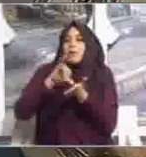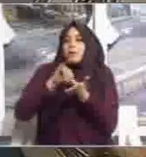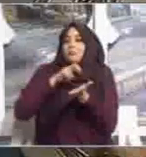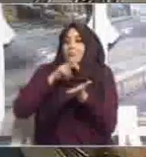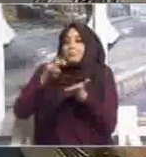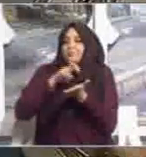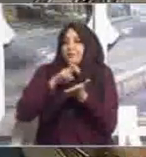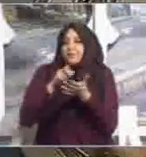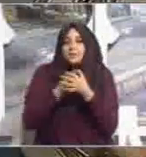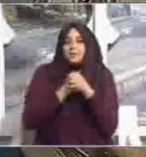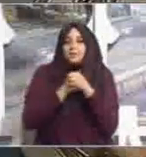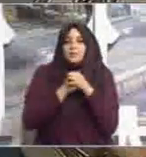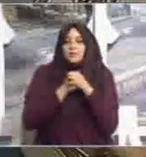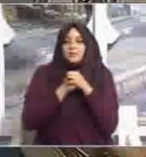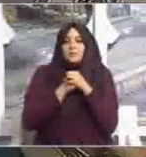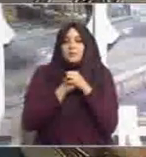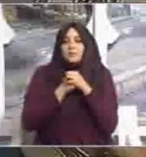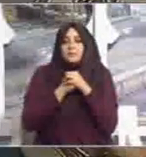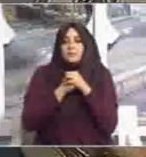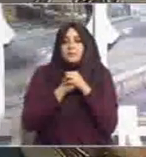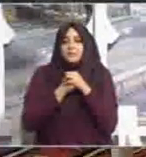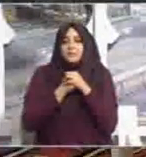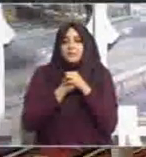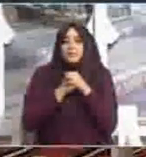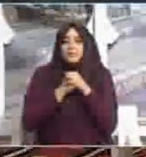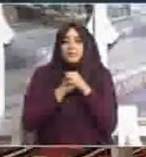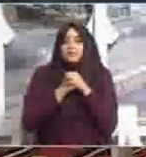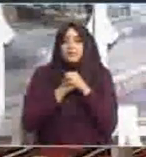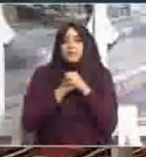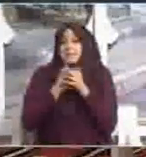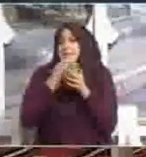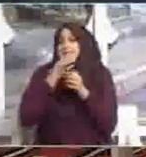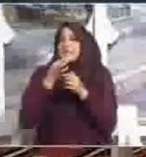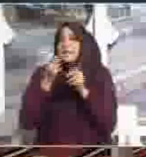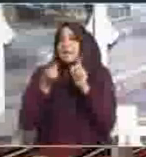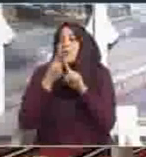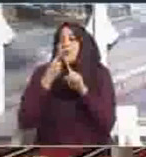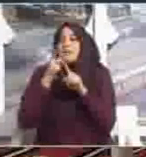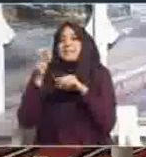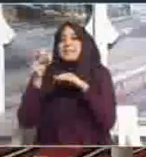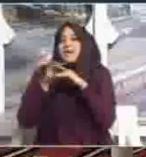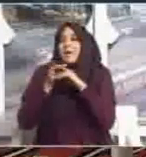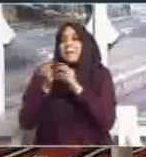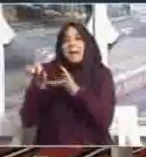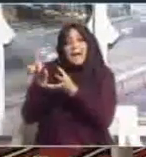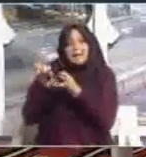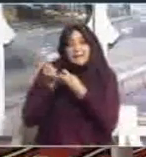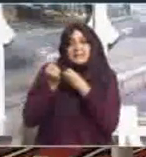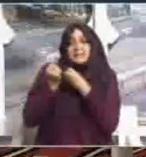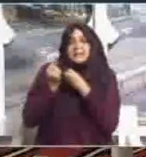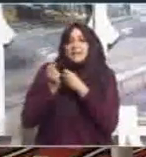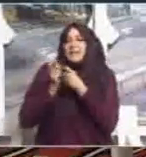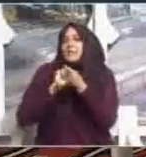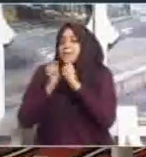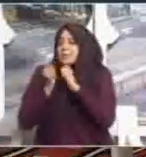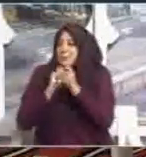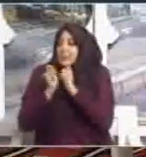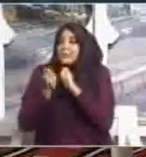تقدر عن طريق زوجته؟ هذا هو الصح، يكسب زوجته وزوجته تاثر. هذيك تروح ليه تعاود